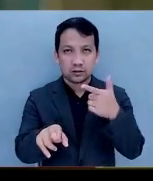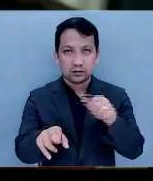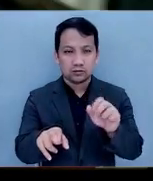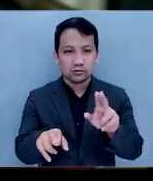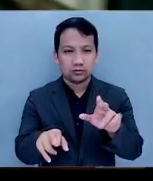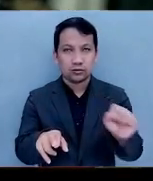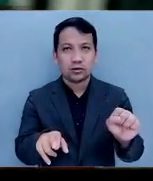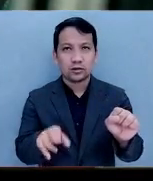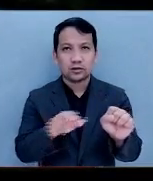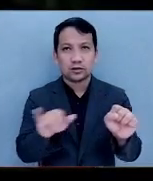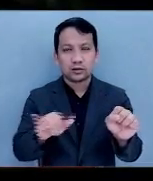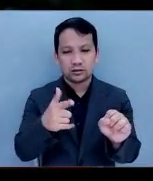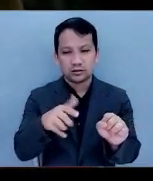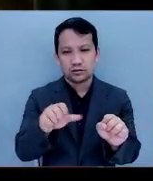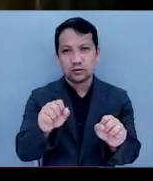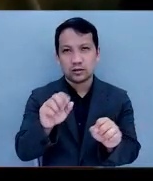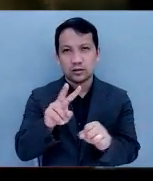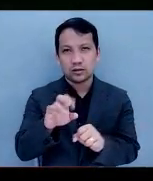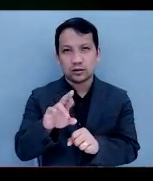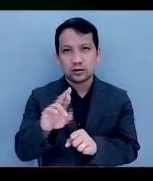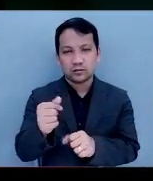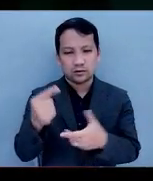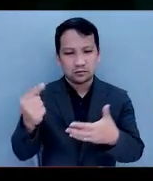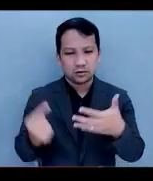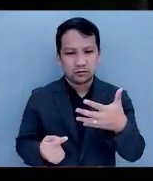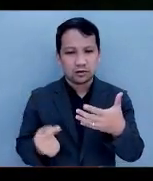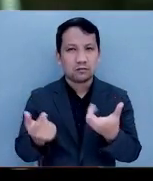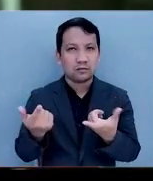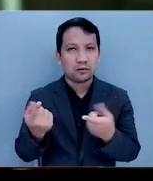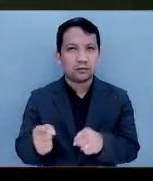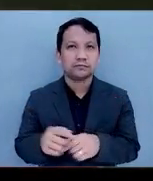Ulloa, Begoña Vargas at marami pang iba.